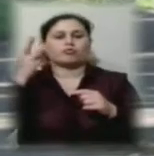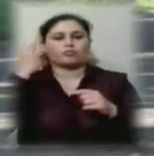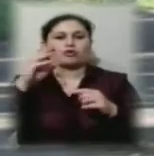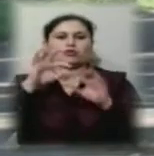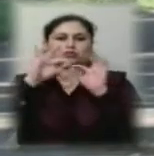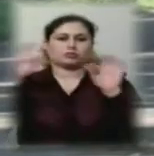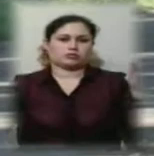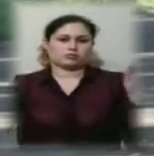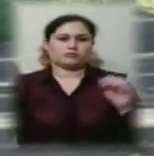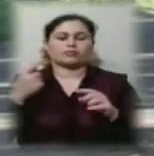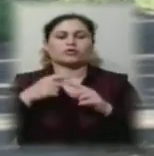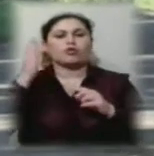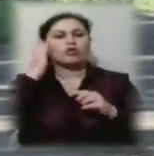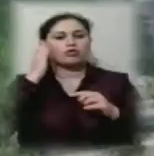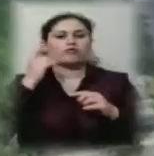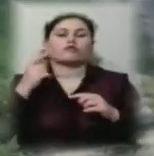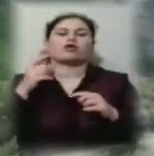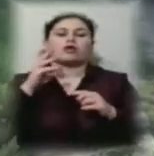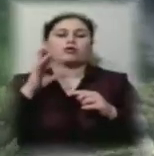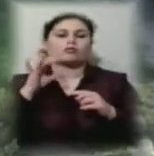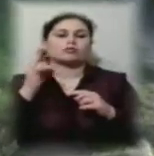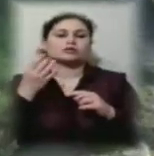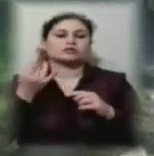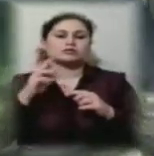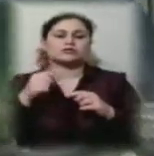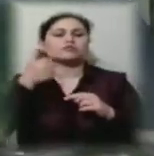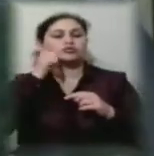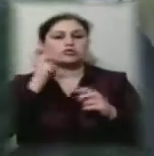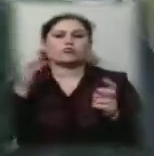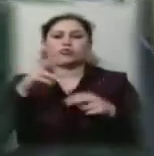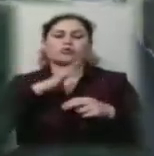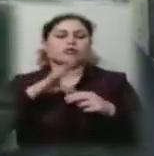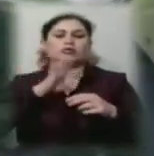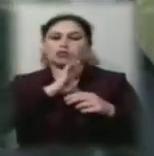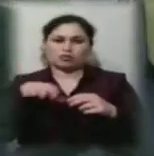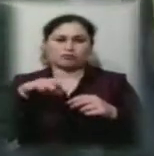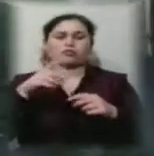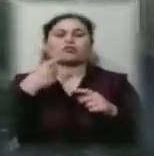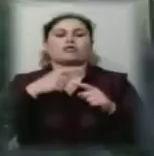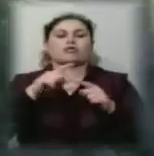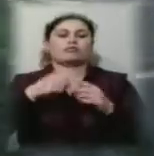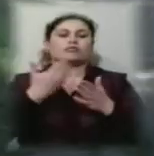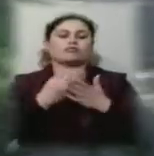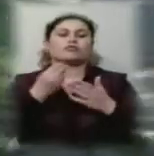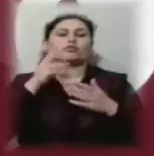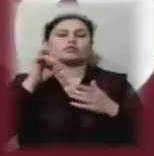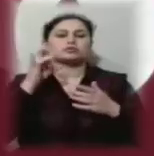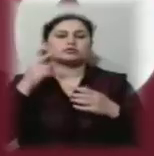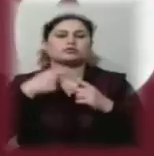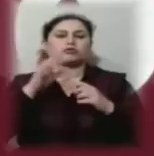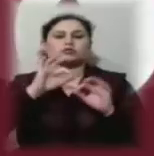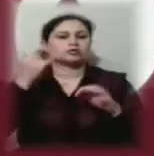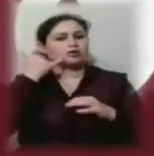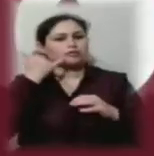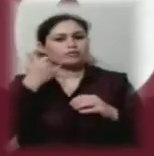Голови бюджетної комісії Руслана Рубана вчора на сесії з поважних причин не було. Свою позицію він прокоментував телефоном. Як